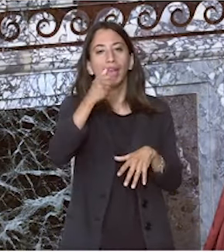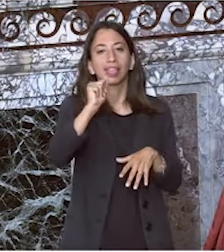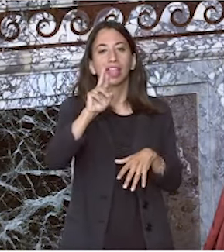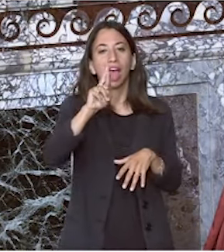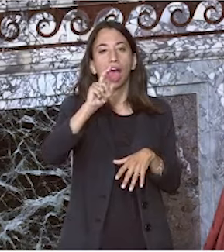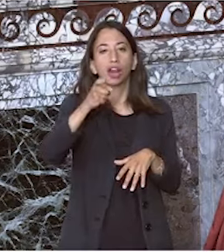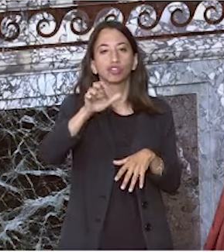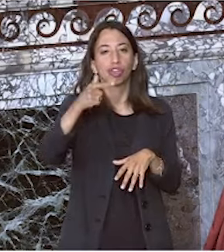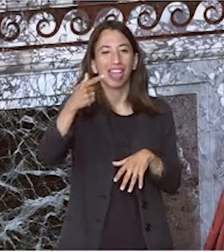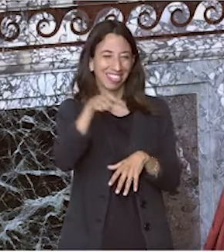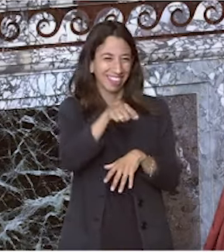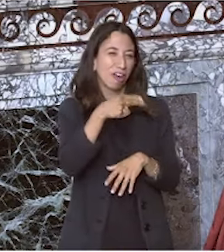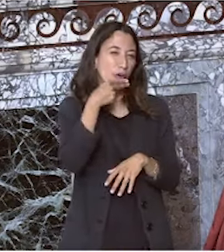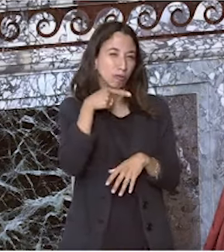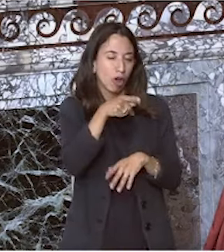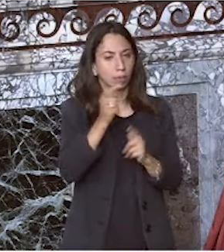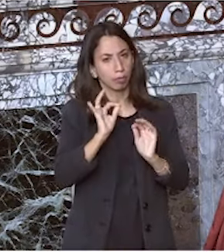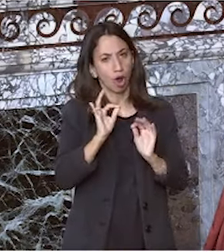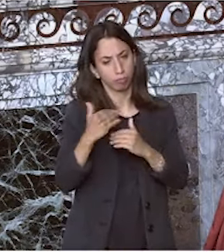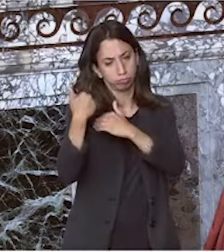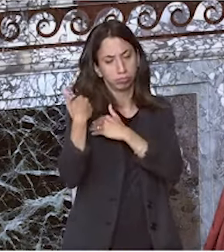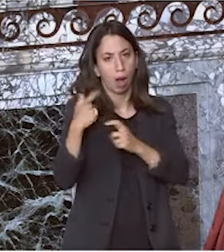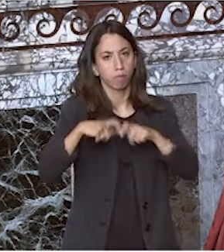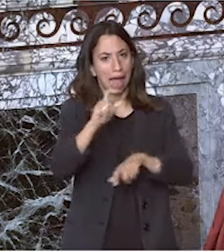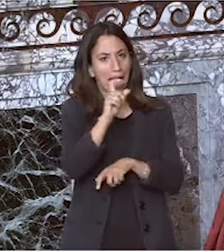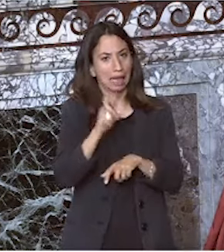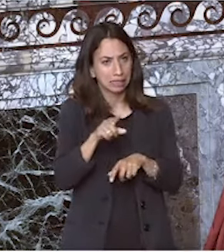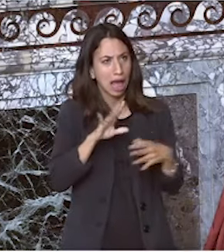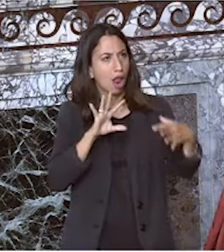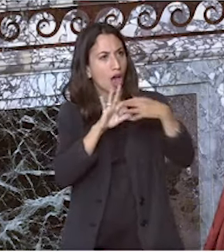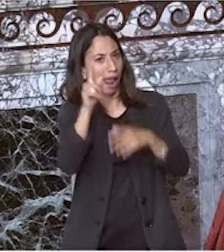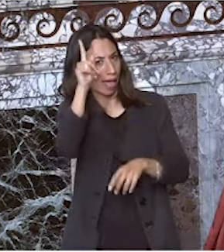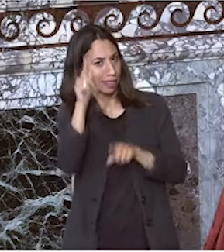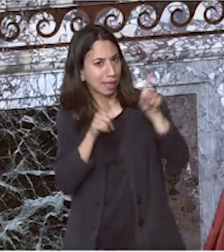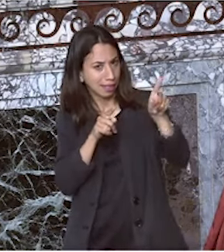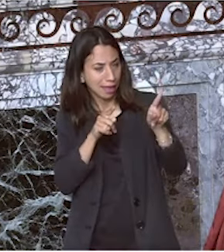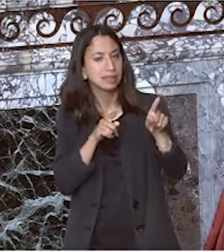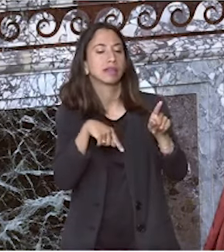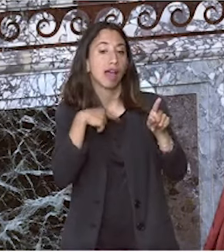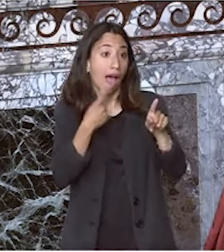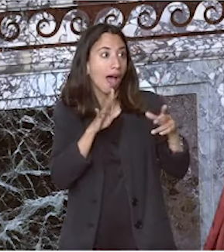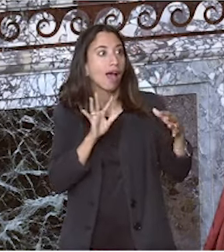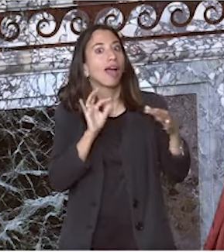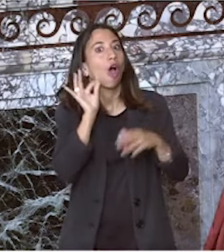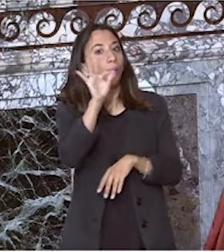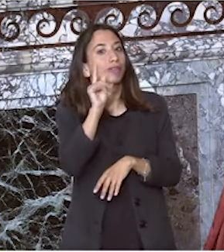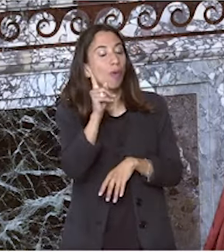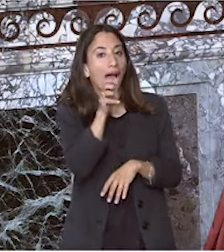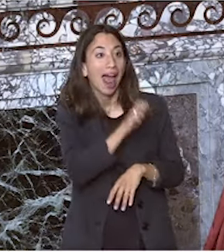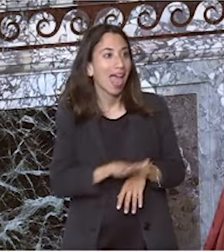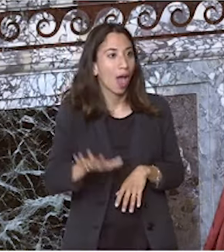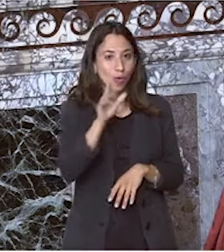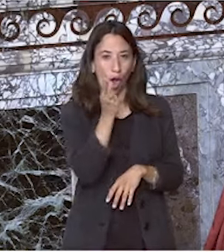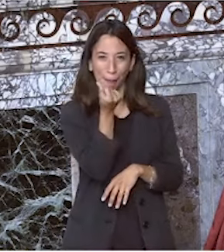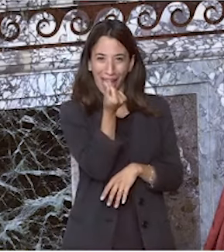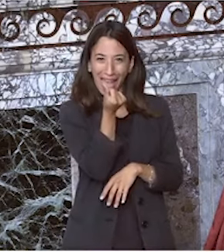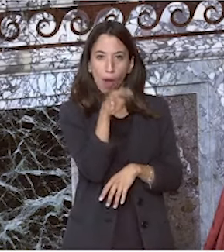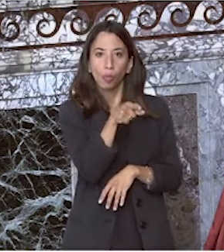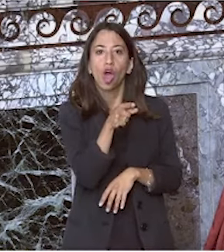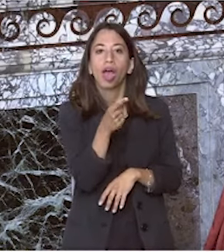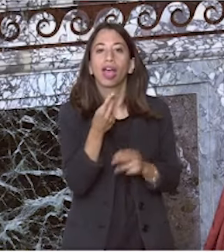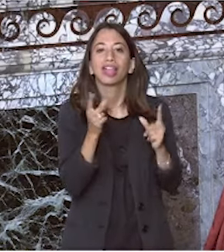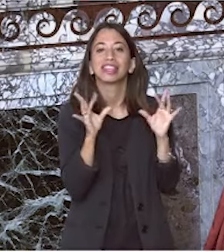pagamenti che viene gestito dalla Banca d'Italia e la Banca Centrale Tedesca, e in prospettiva con l'euro digitale e con una gestione delle garanzie